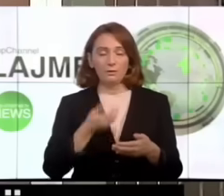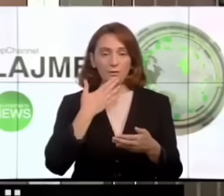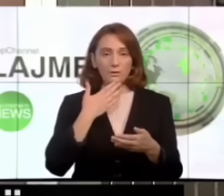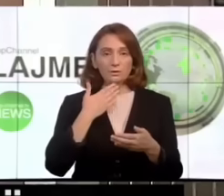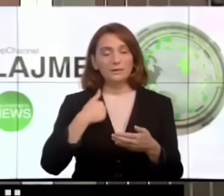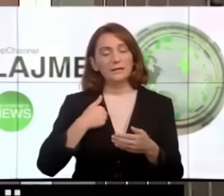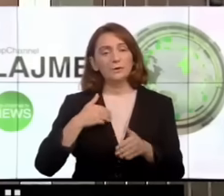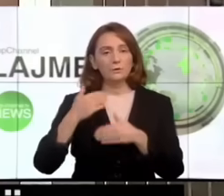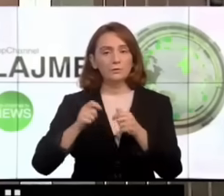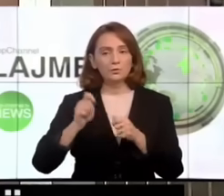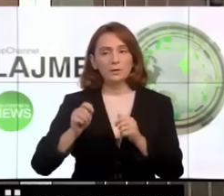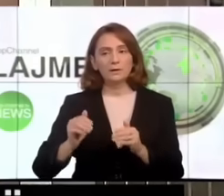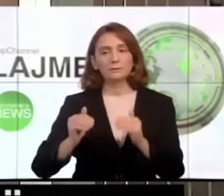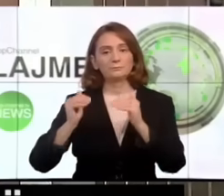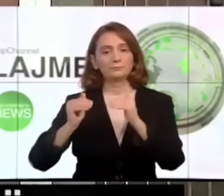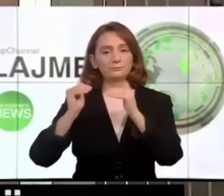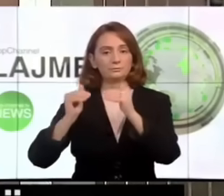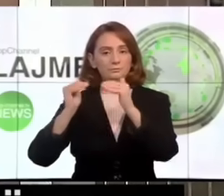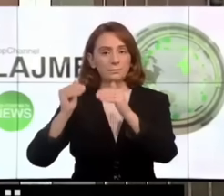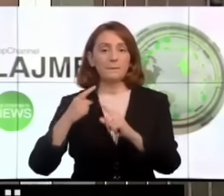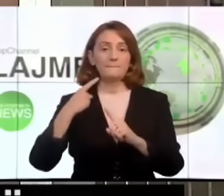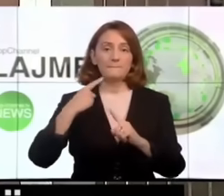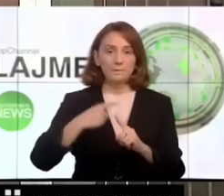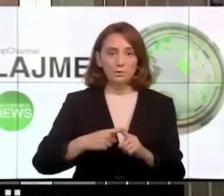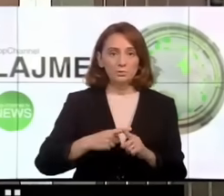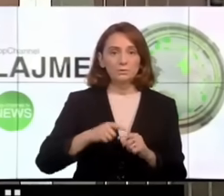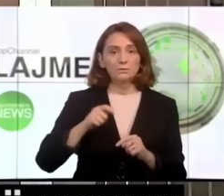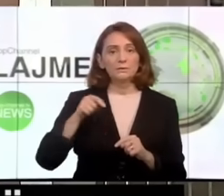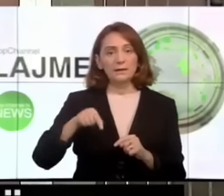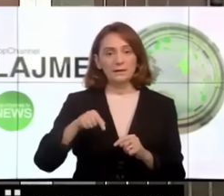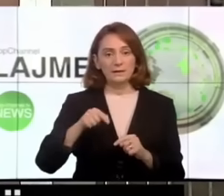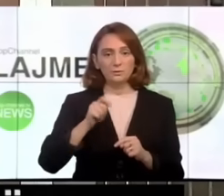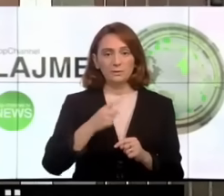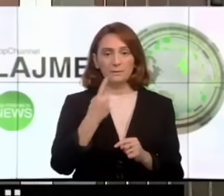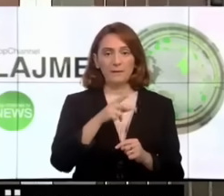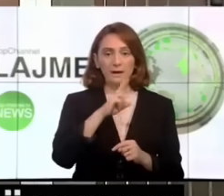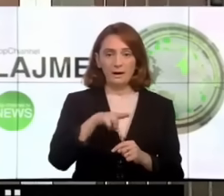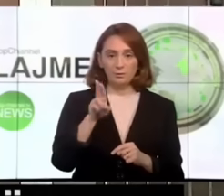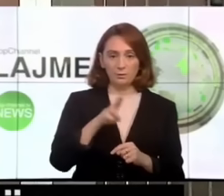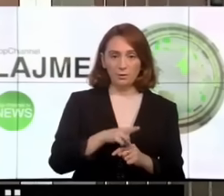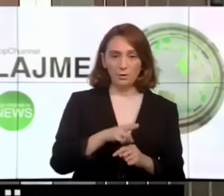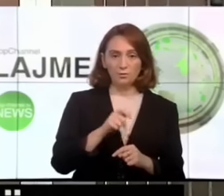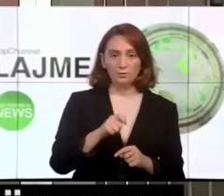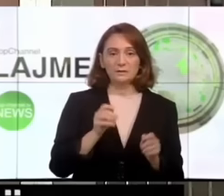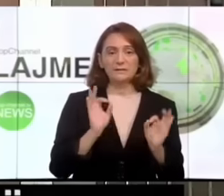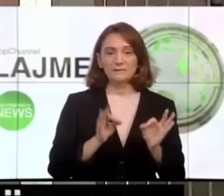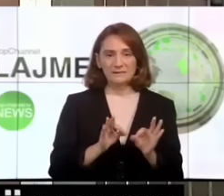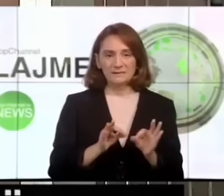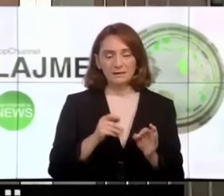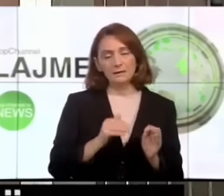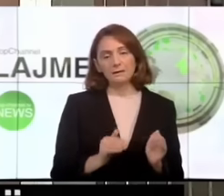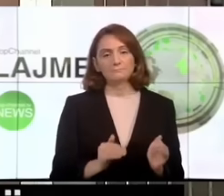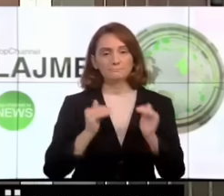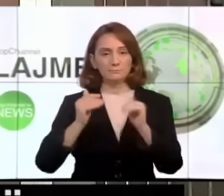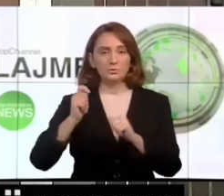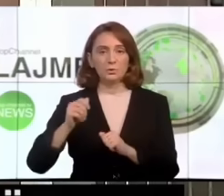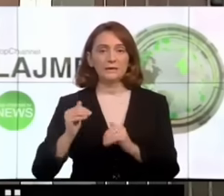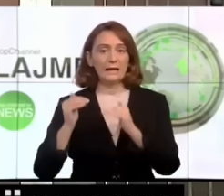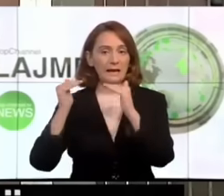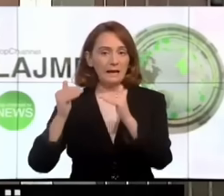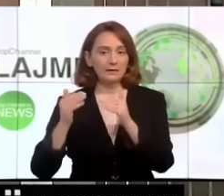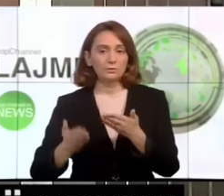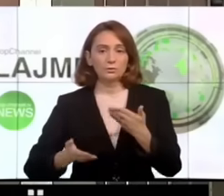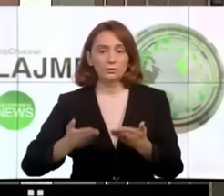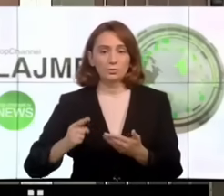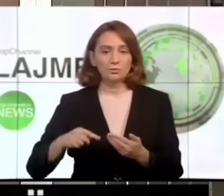lëvizjet e tyre për të drejtuar gjykatave për ndryshimin e masës sigurisë. Unë pyet avokatin mbrojtës të Sali